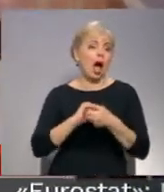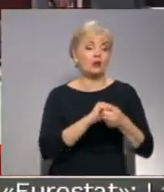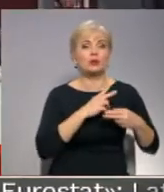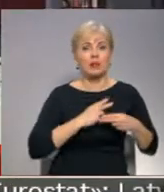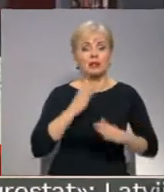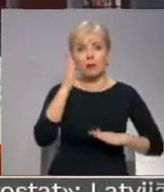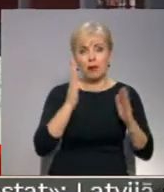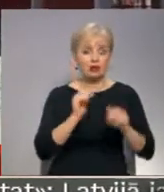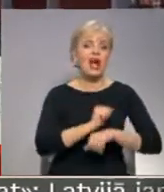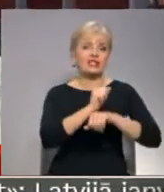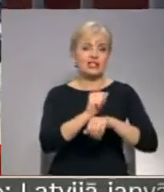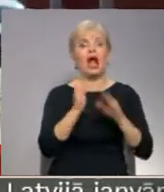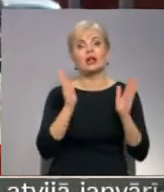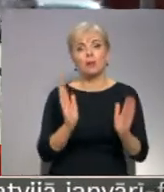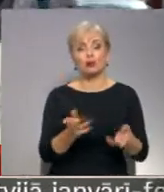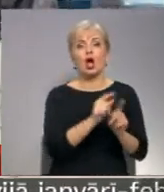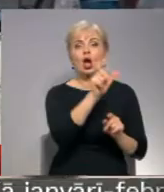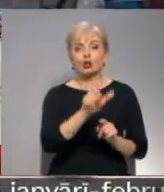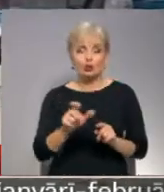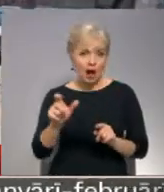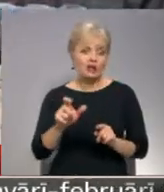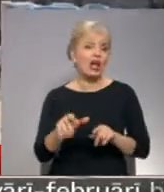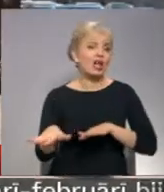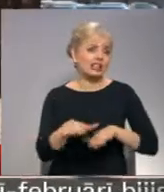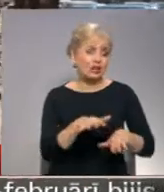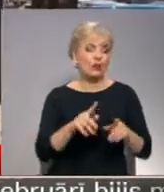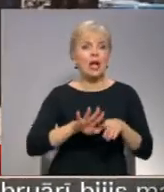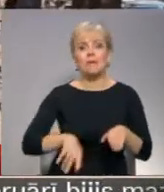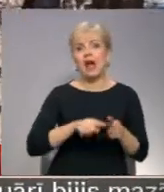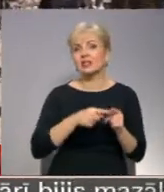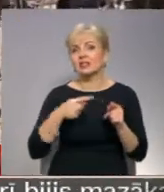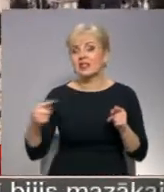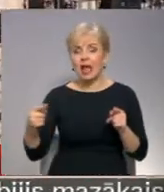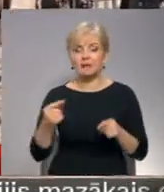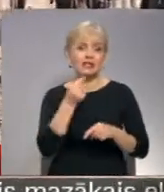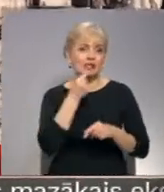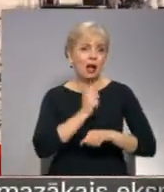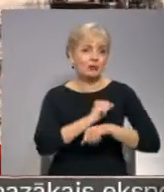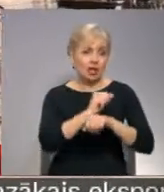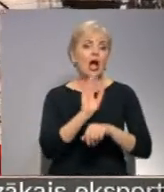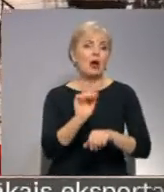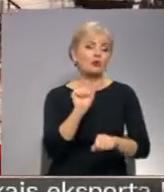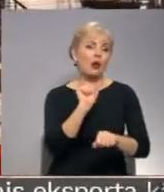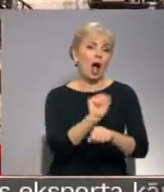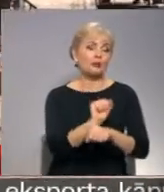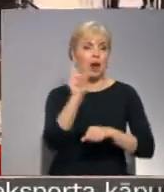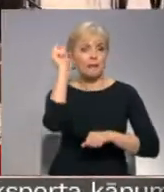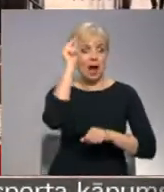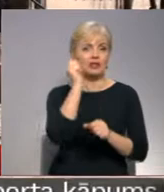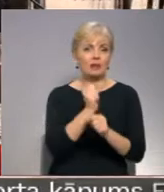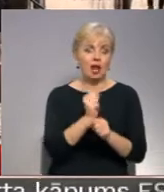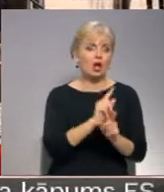būs. Skolotāji lēmuši beztermiņa streiku rīkot septembrī, tad arī pilnībā tiks apturēts mācību darbs, un